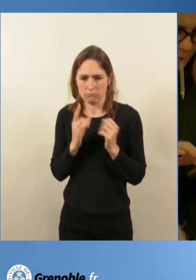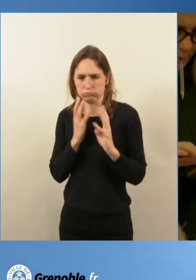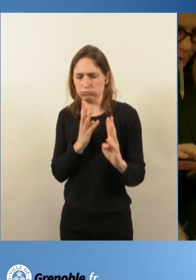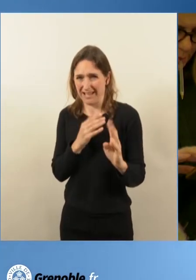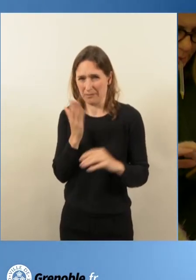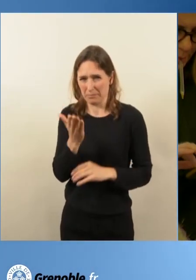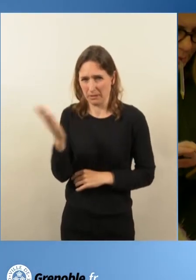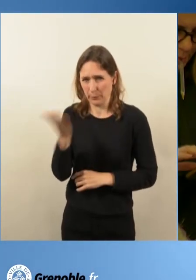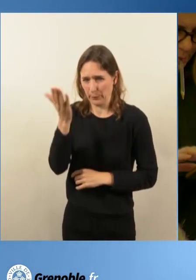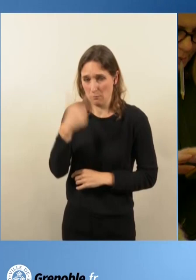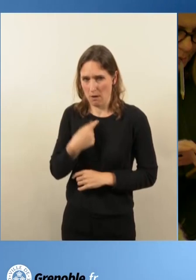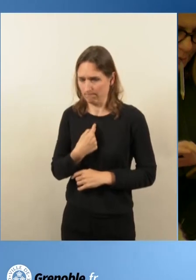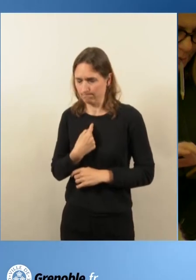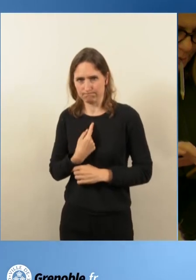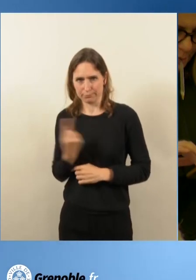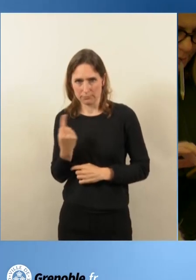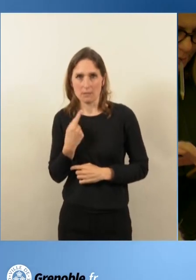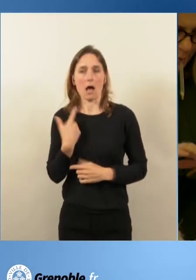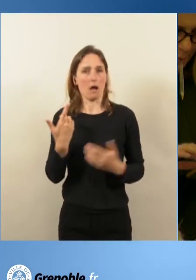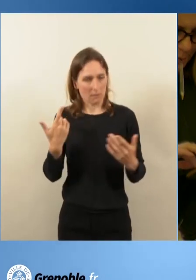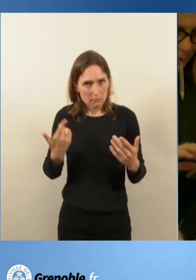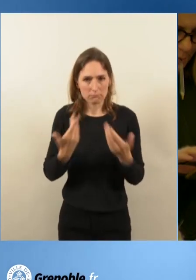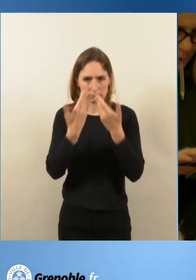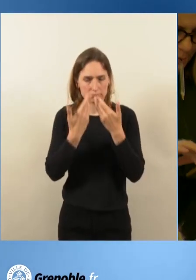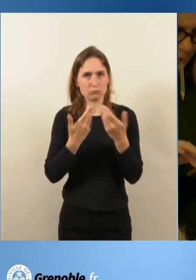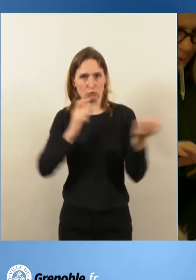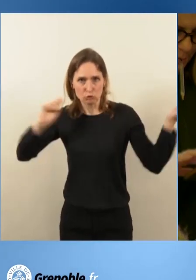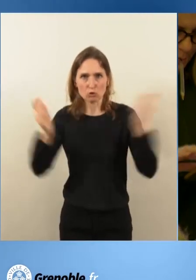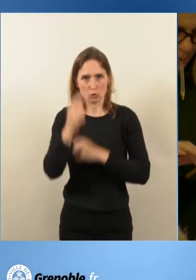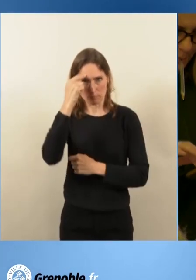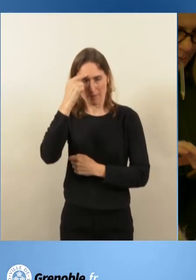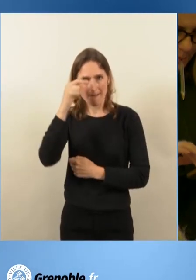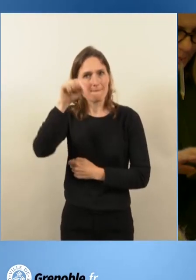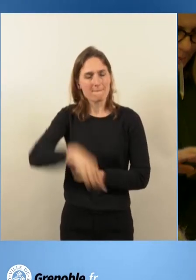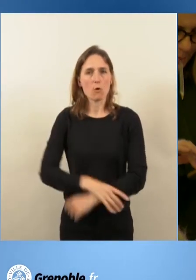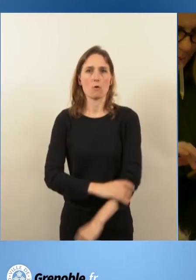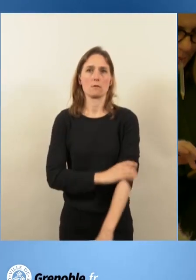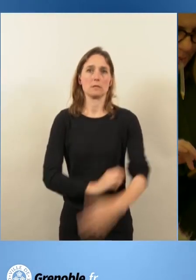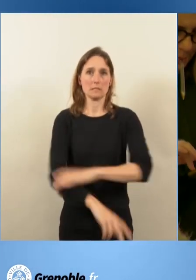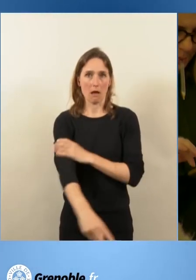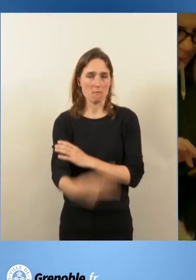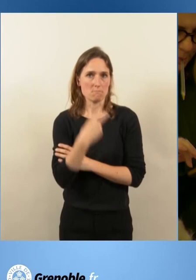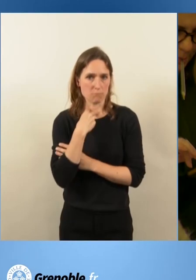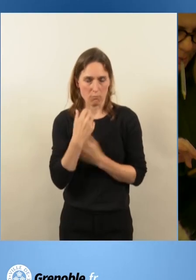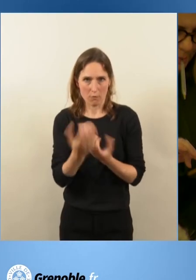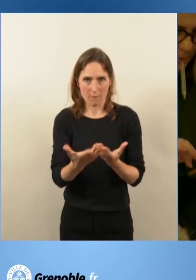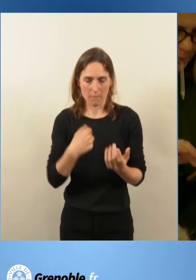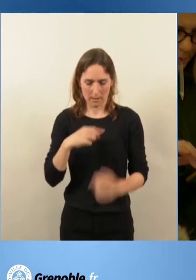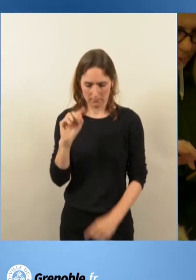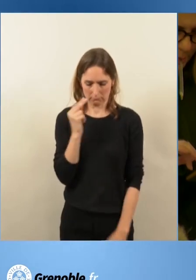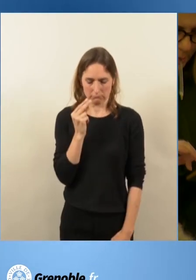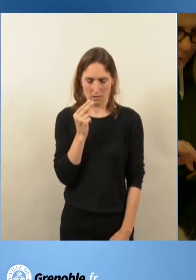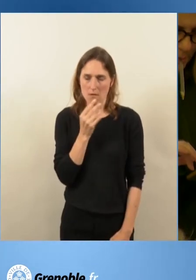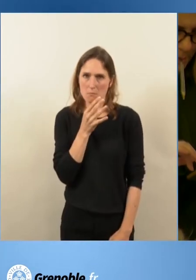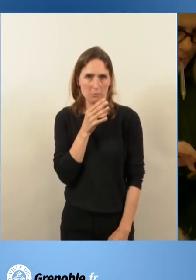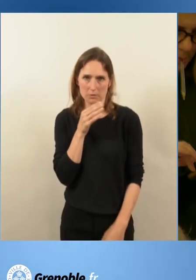distinctif et donc de dépasser cette barrière excluante ce qui est sans doute mes chers collègues vous le savez le travail le plus compliqué